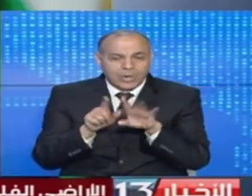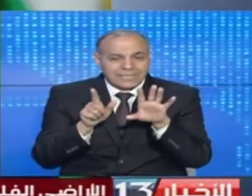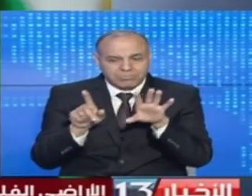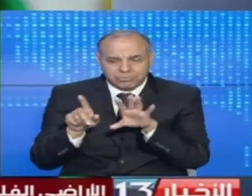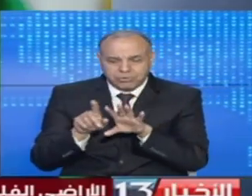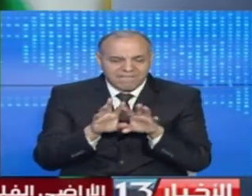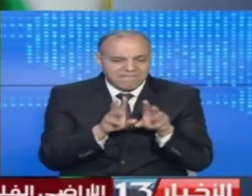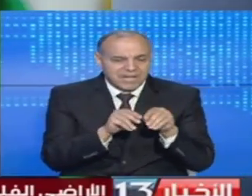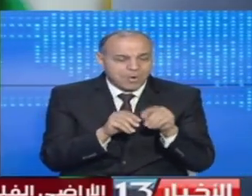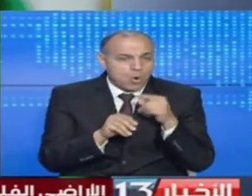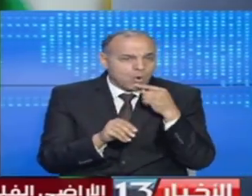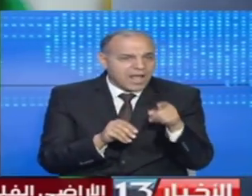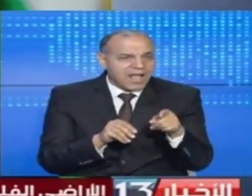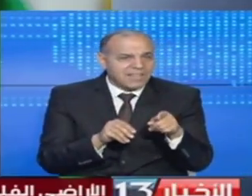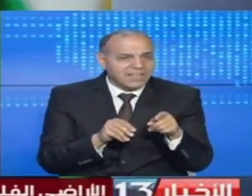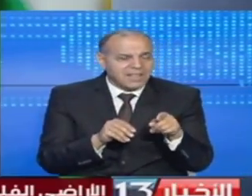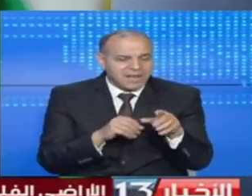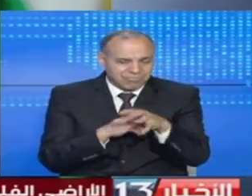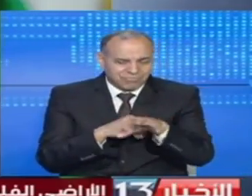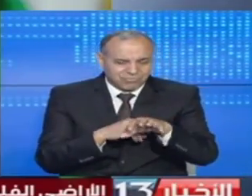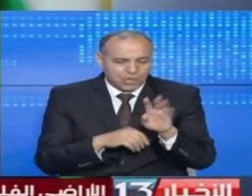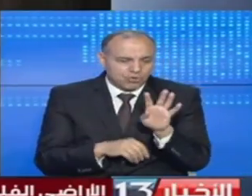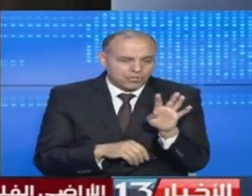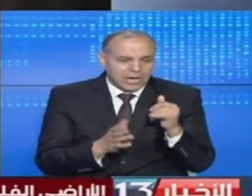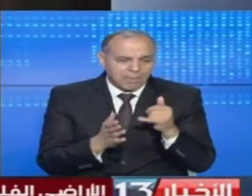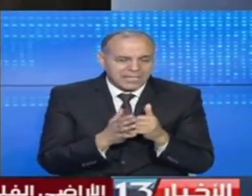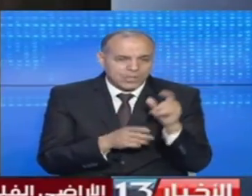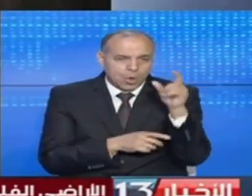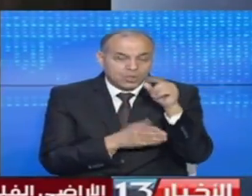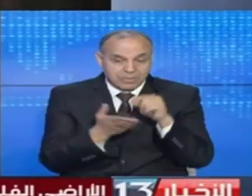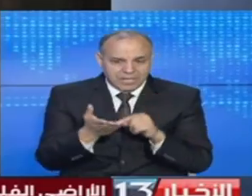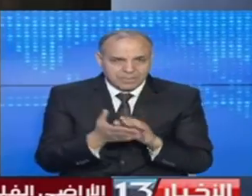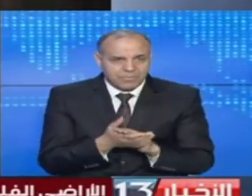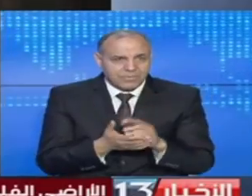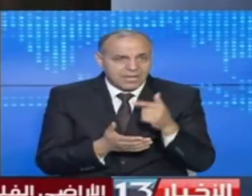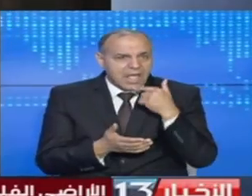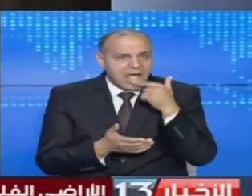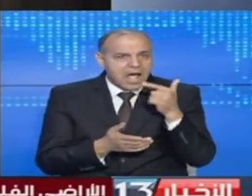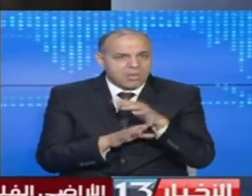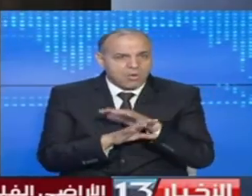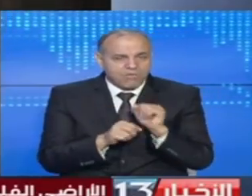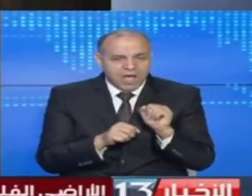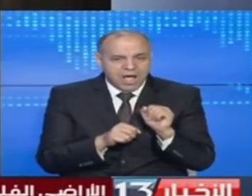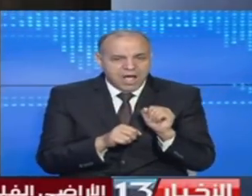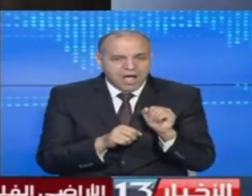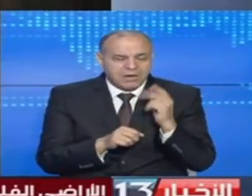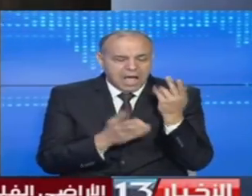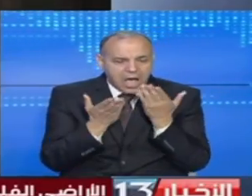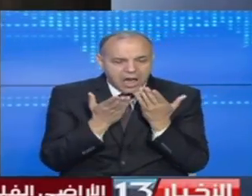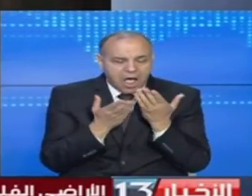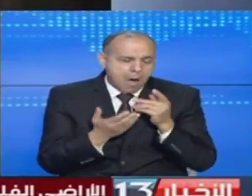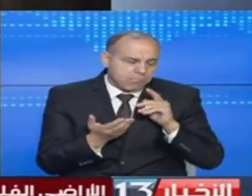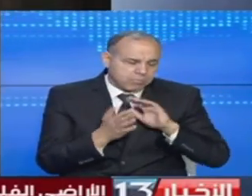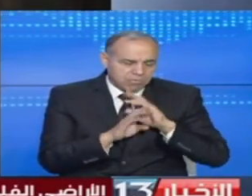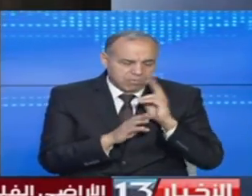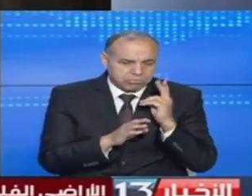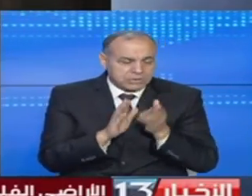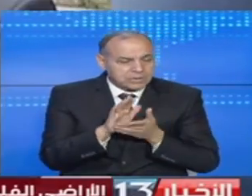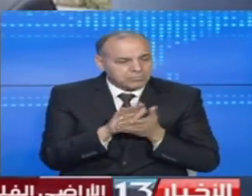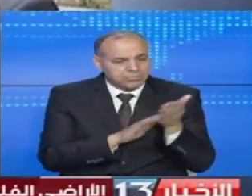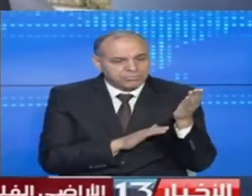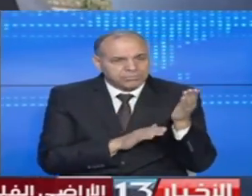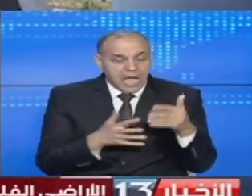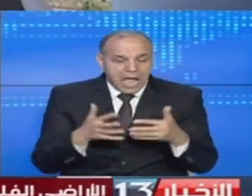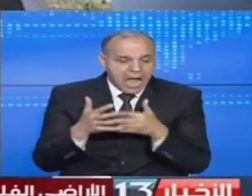لاسره تنحدر من بلده ابو ديس شرق مدينه القدس وبعد ان انهى مرحله الثانويه في اريحا سافر علاقات